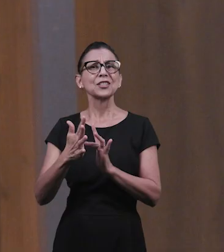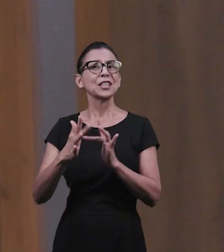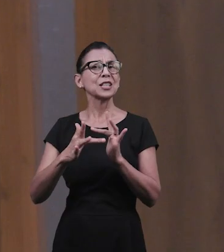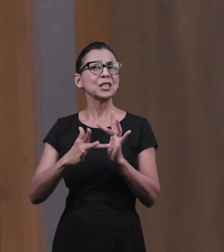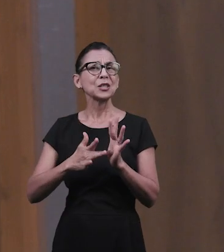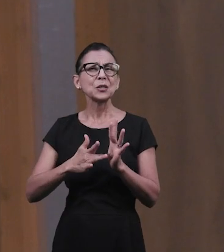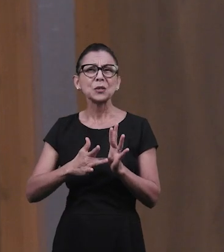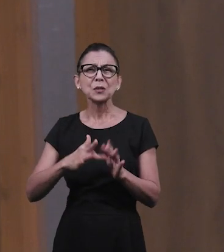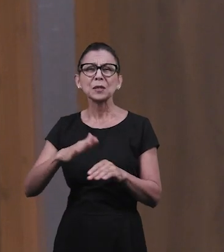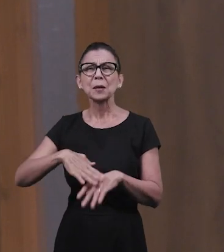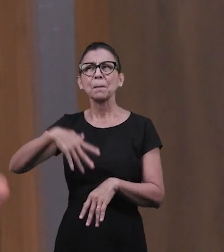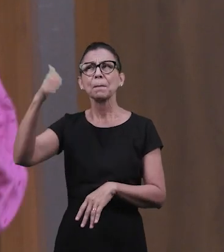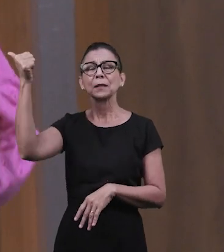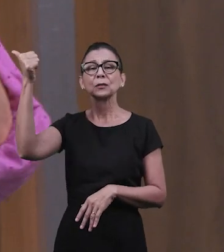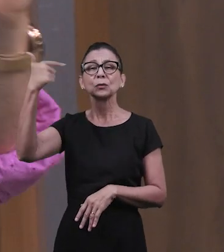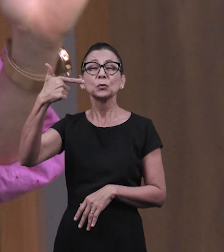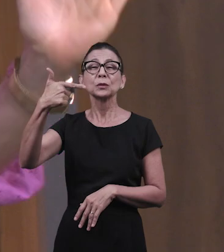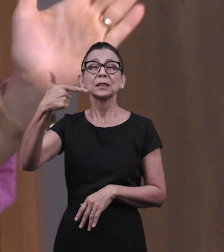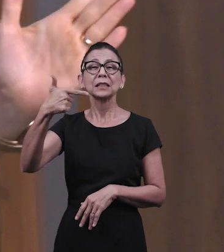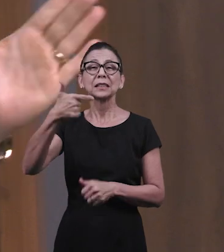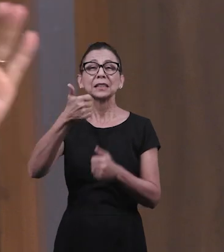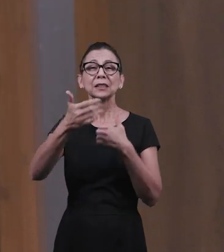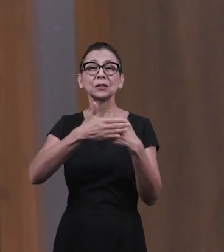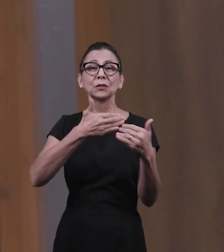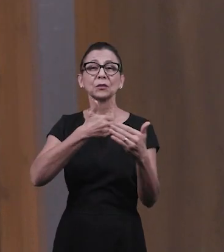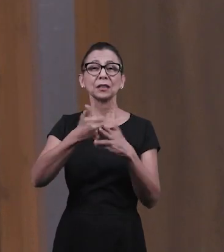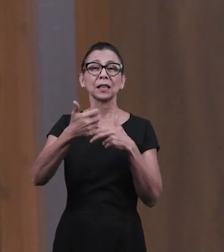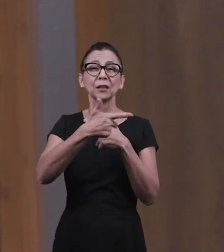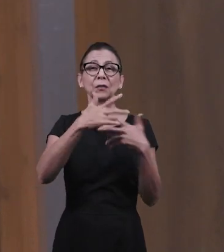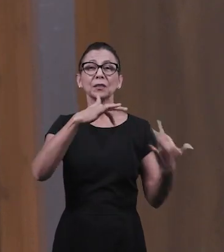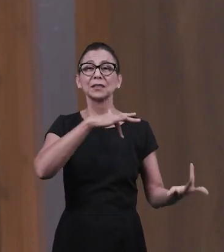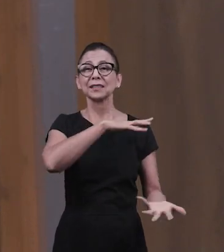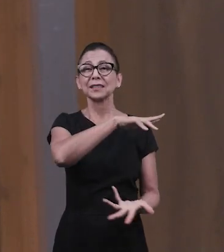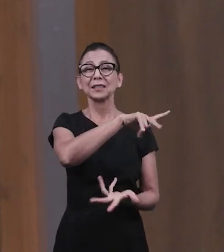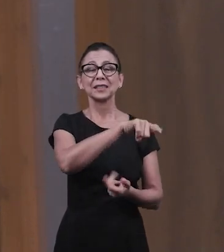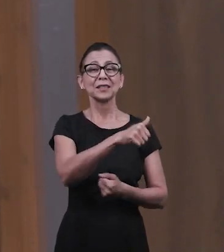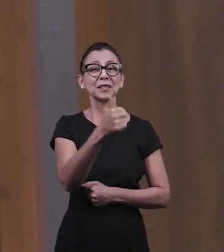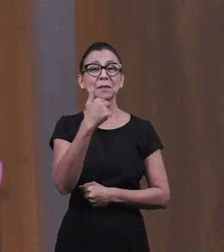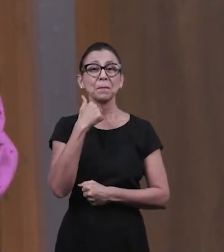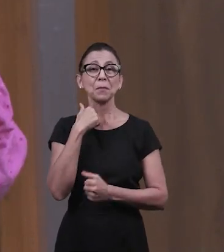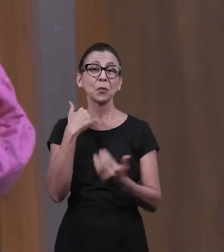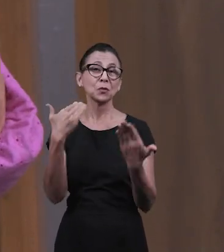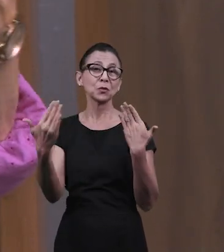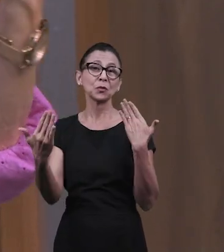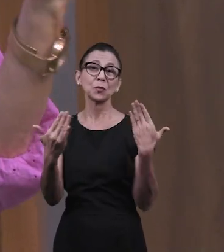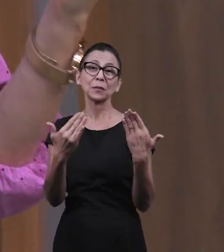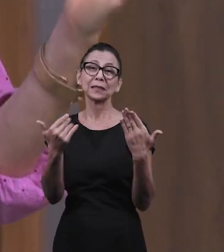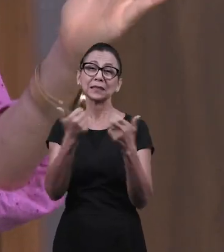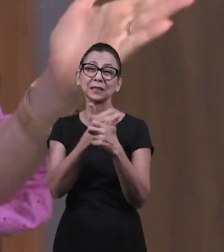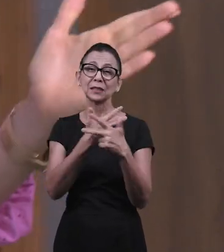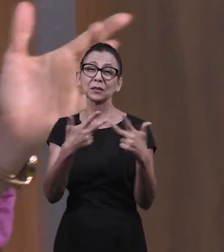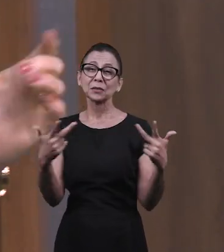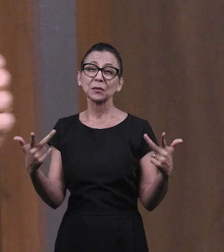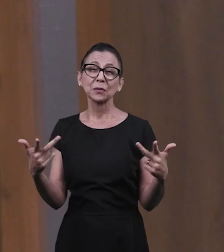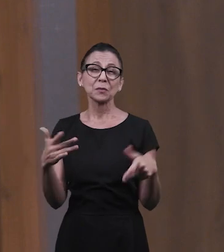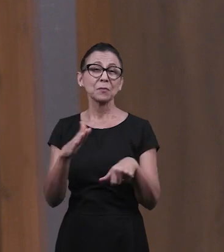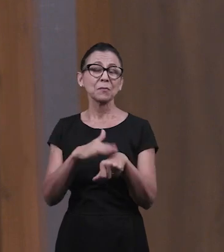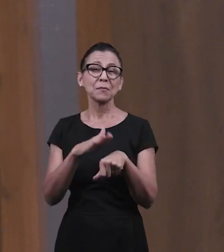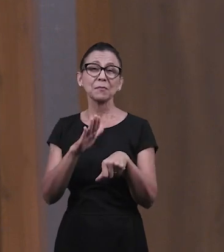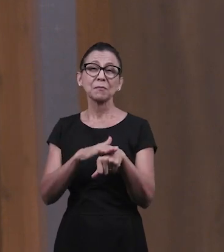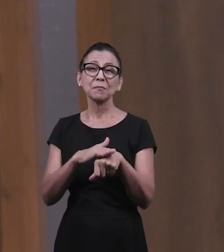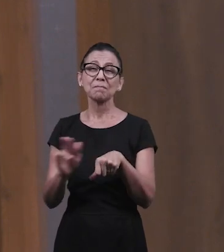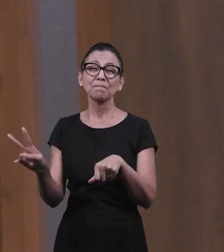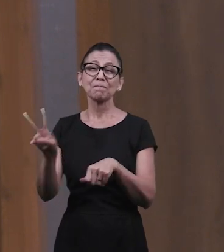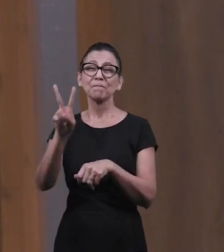que l'homme peut retrouver. Il est meilleur que tout dans ce monde. Il ne se compare pas aux choses les plus